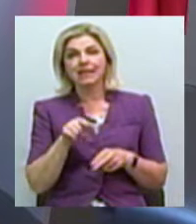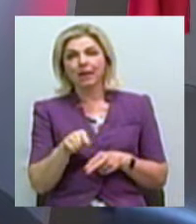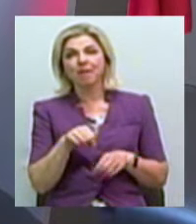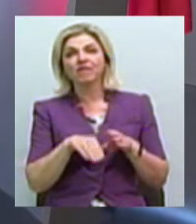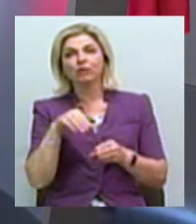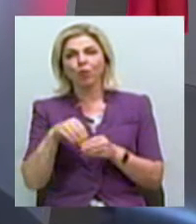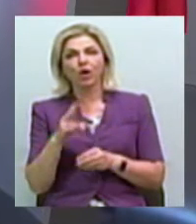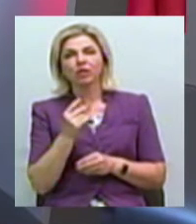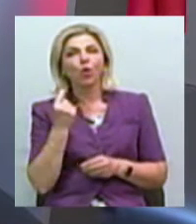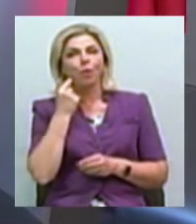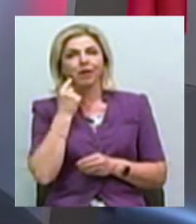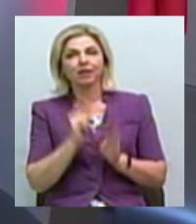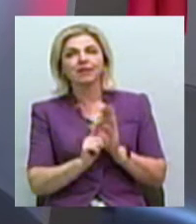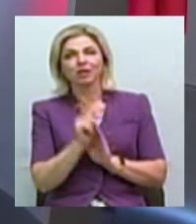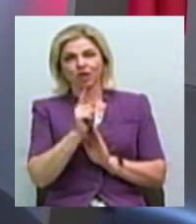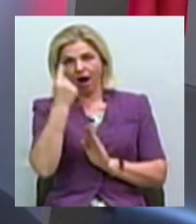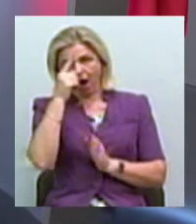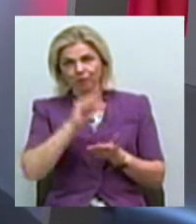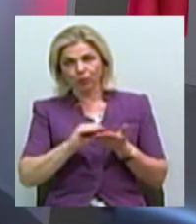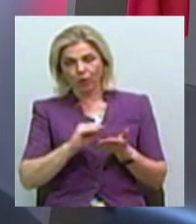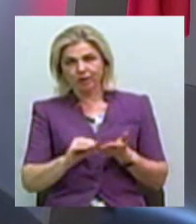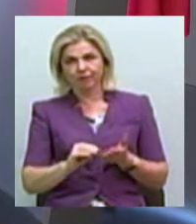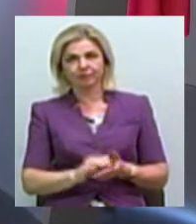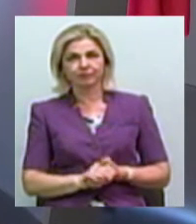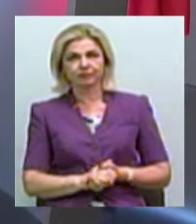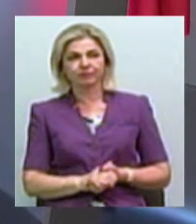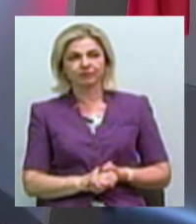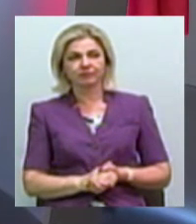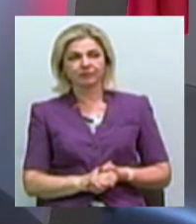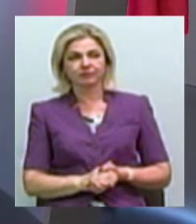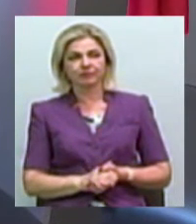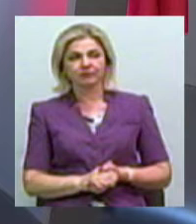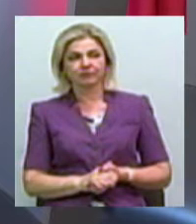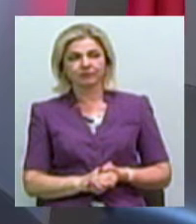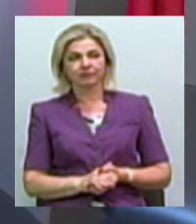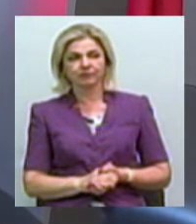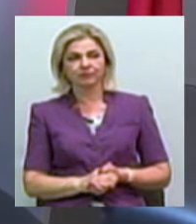образили, скажімо, початківця або не завдали